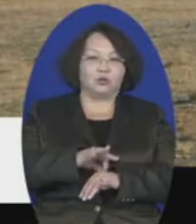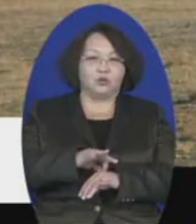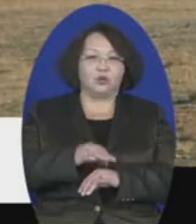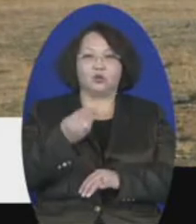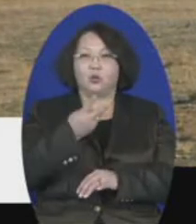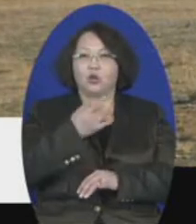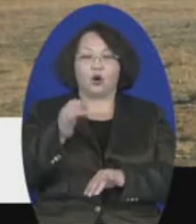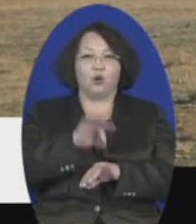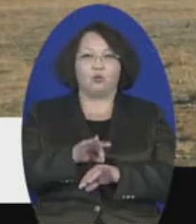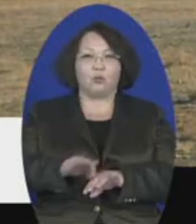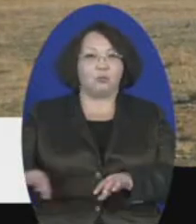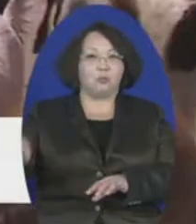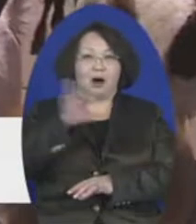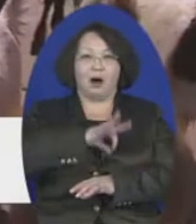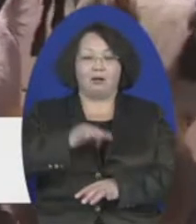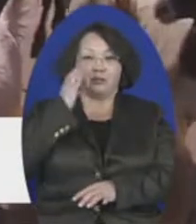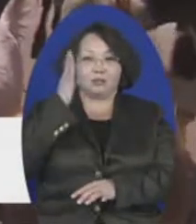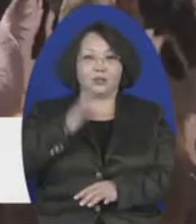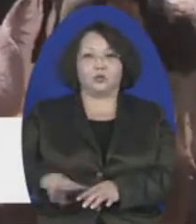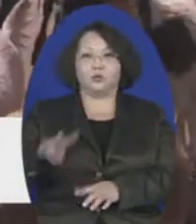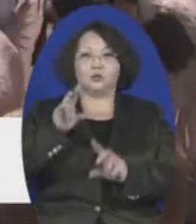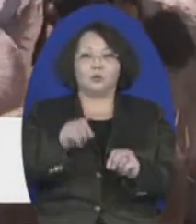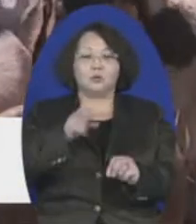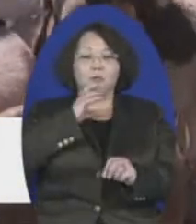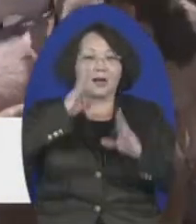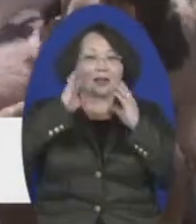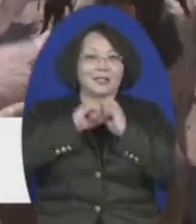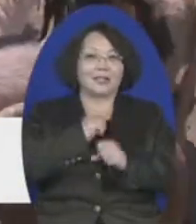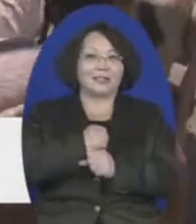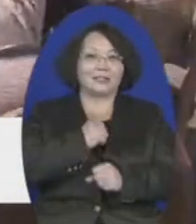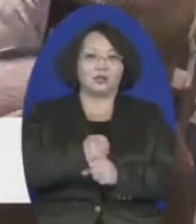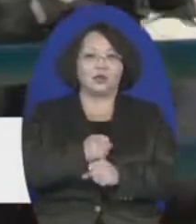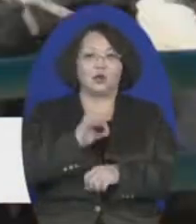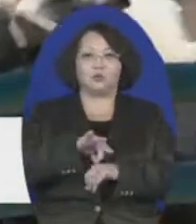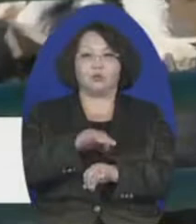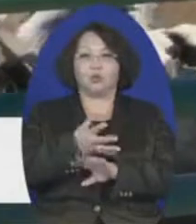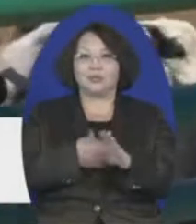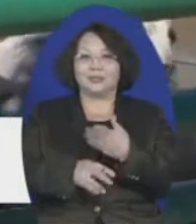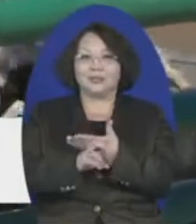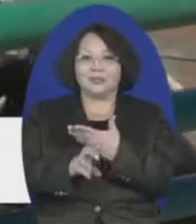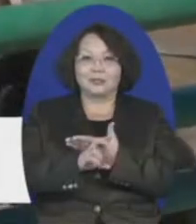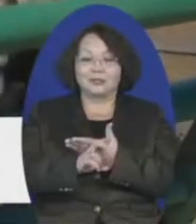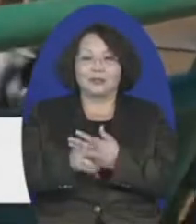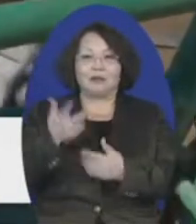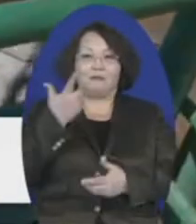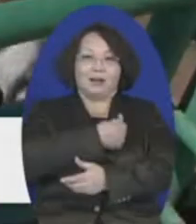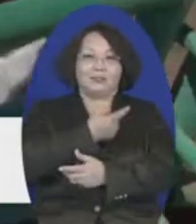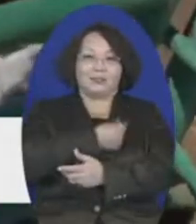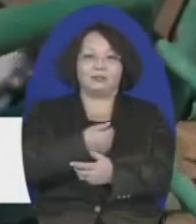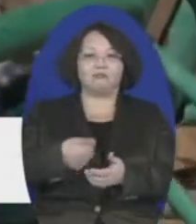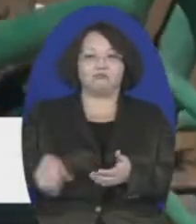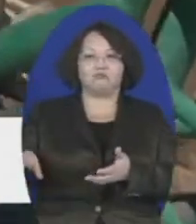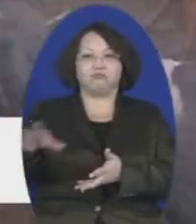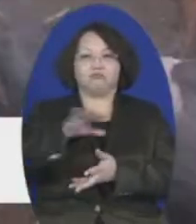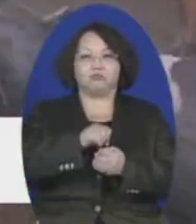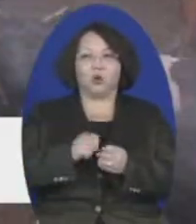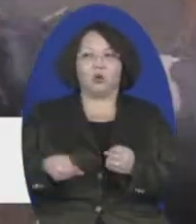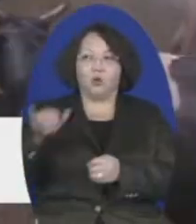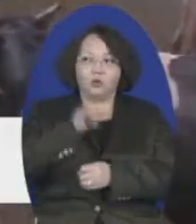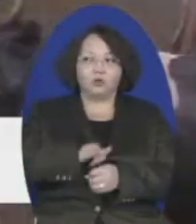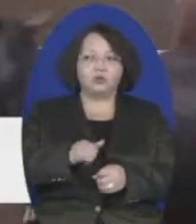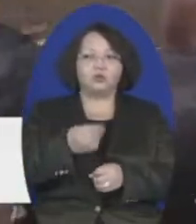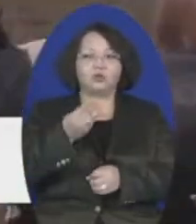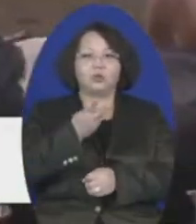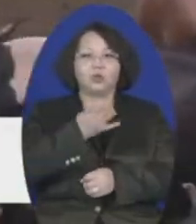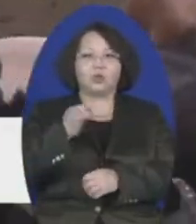гэсэн статус авахар ажиллаж байна. Энэ хүрээнд шүлхий өвчнөөс сэргийлэх мас дархлаажуулалт хийж эхэлсэн өнөөдрийн байдлаар улсын хэмжээнд